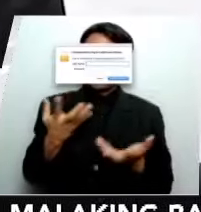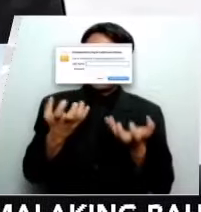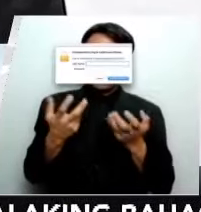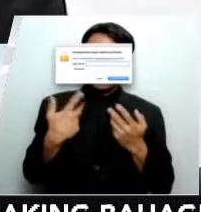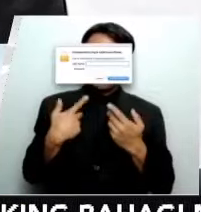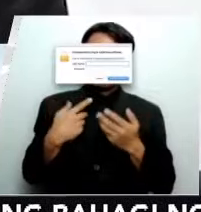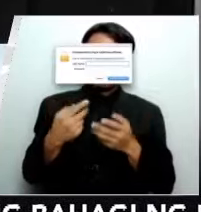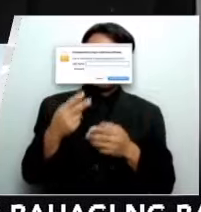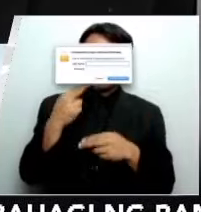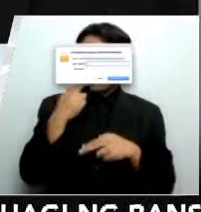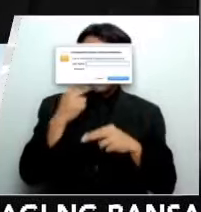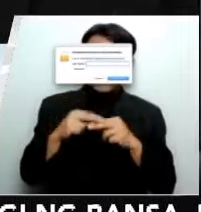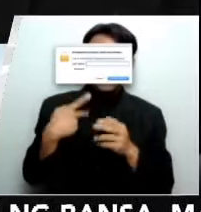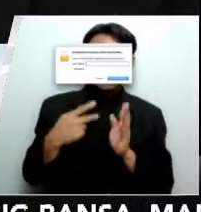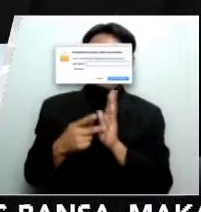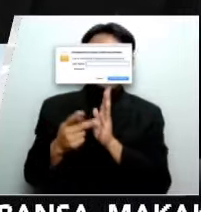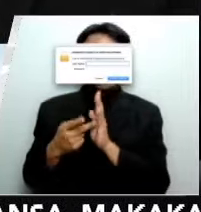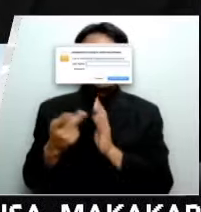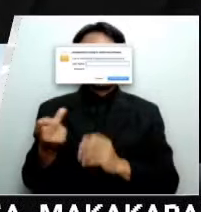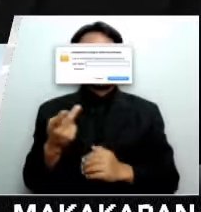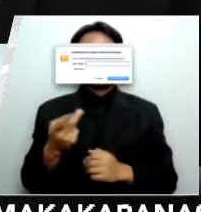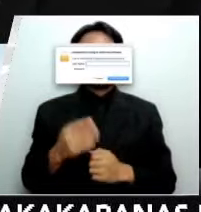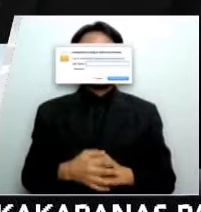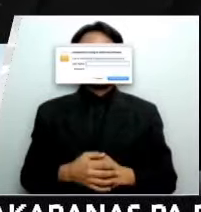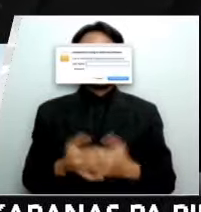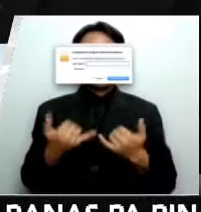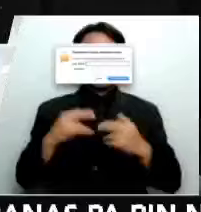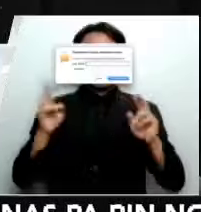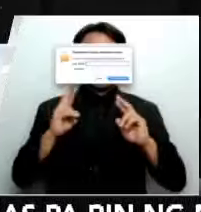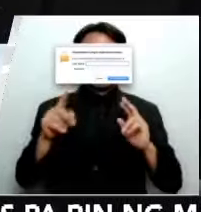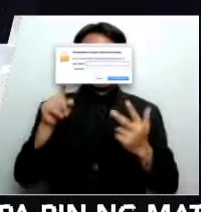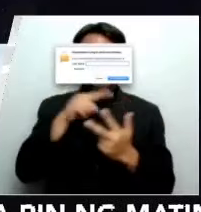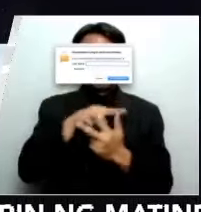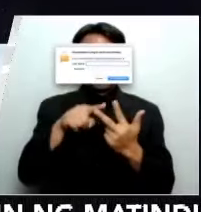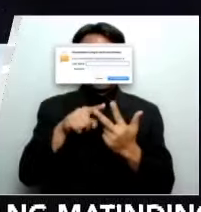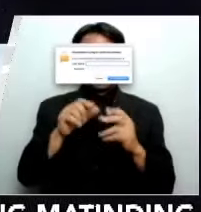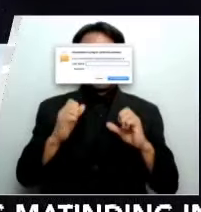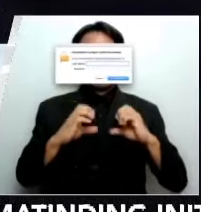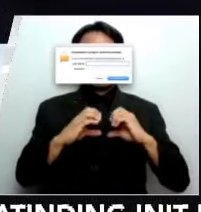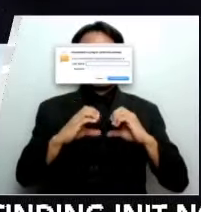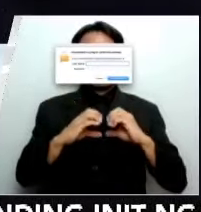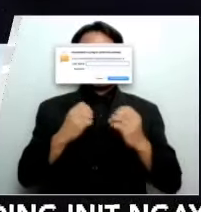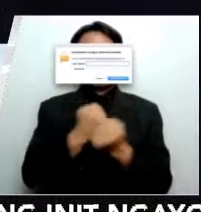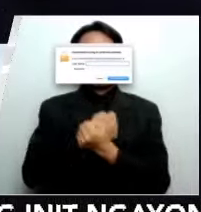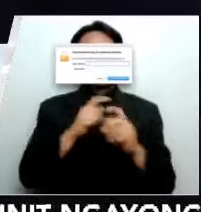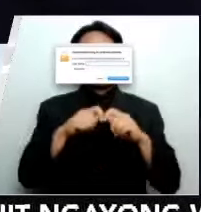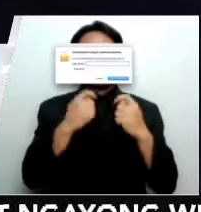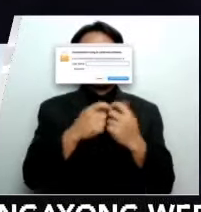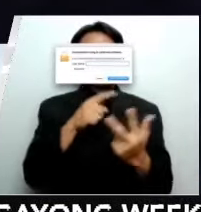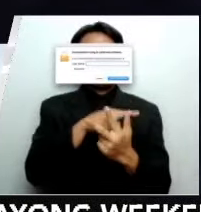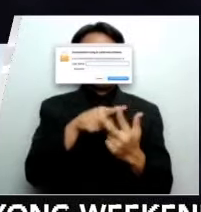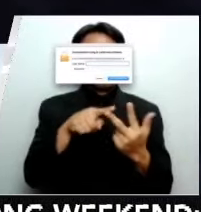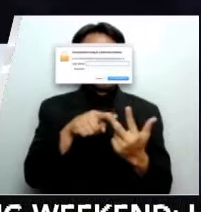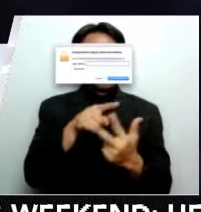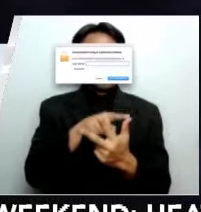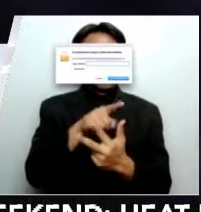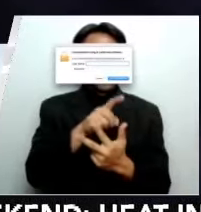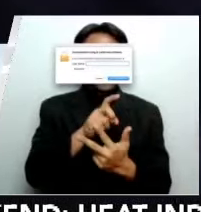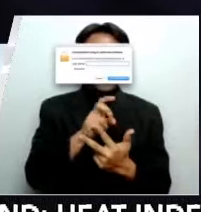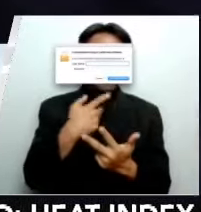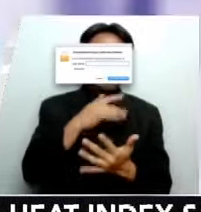All set na rin ang tatlong Sparkle Love Teams para sa show sa Canada. Bago nito, nag-stroll muna sina Barbie Portesa at